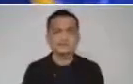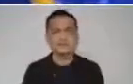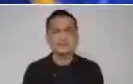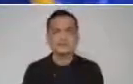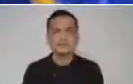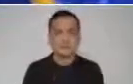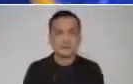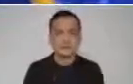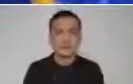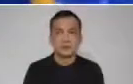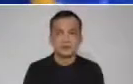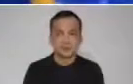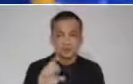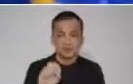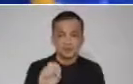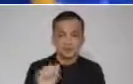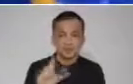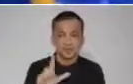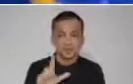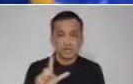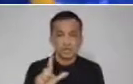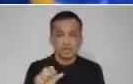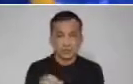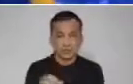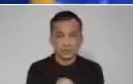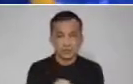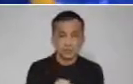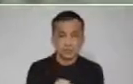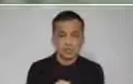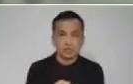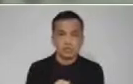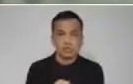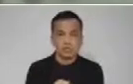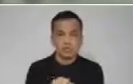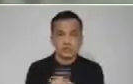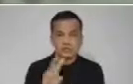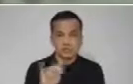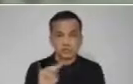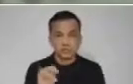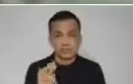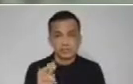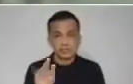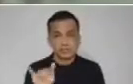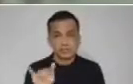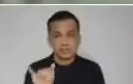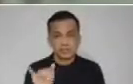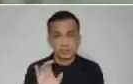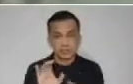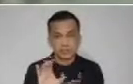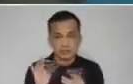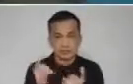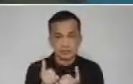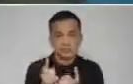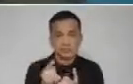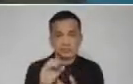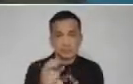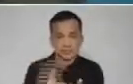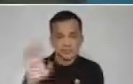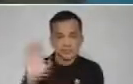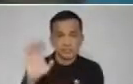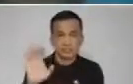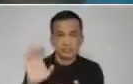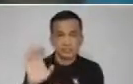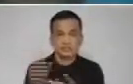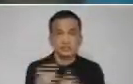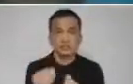kung aaprobahan ang rekomendasyon nila sa Tariff Commission na ibaba sa 15% mula sa kasalukuyang